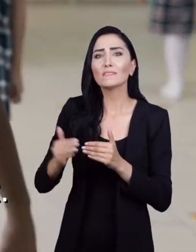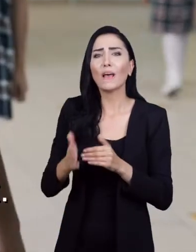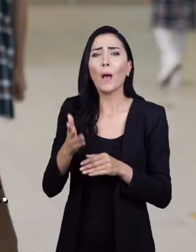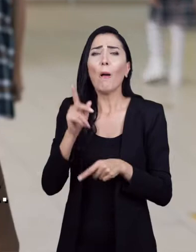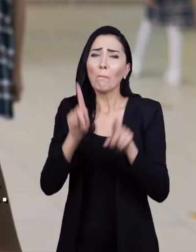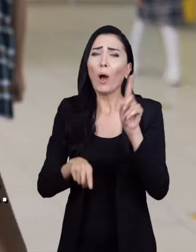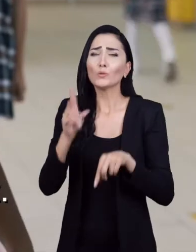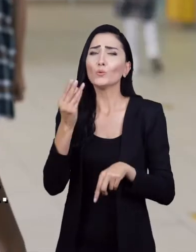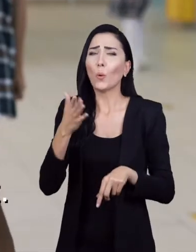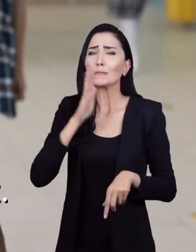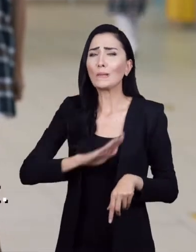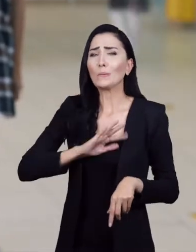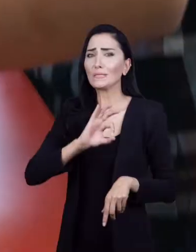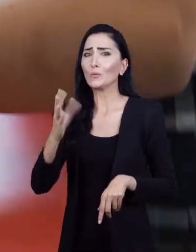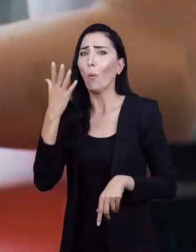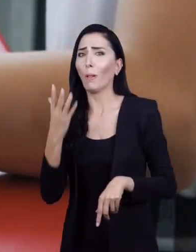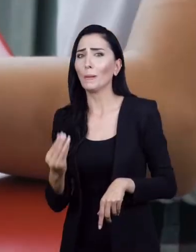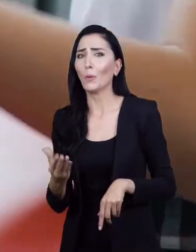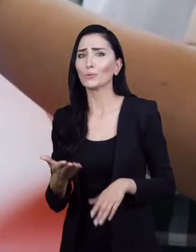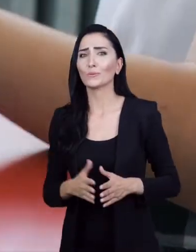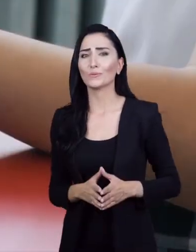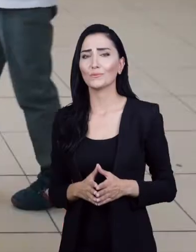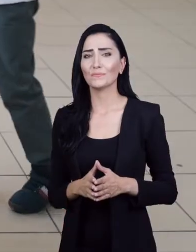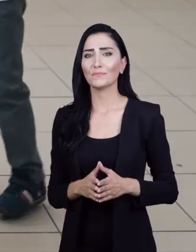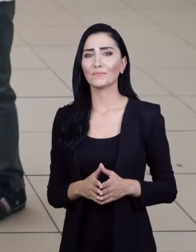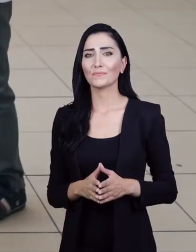misafir Bazen çok sabırsız olabiliyoruz